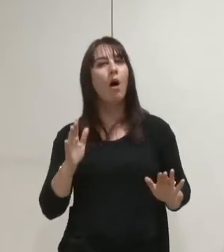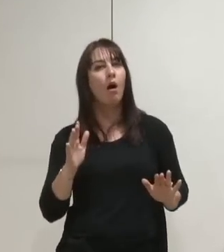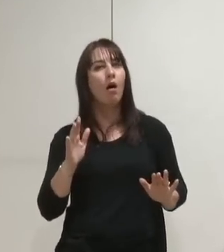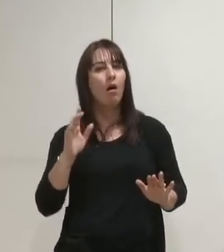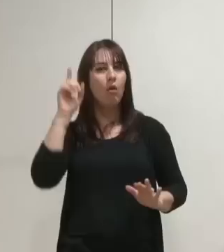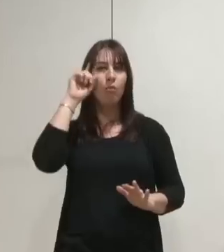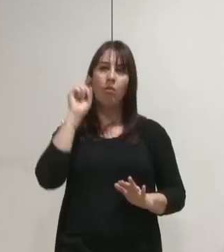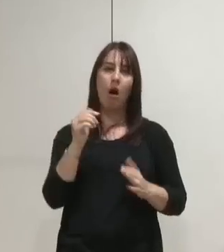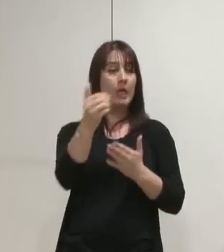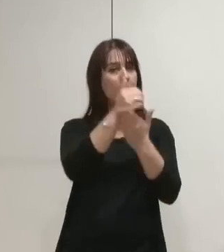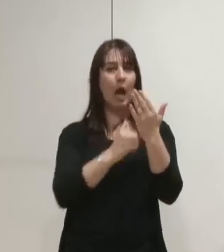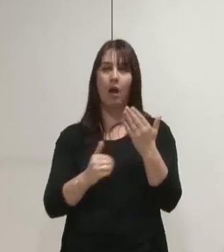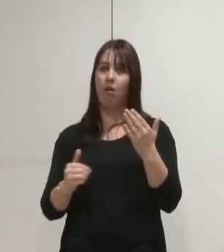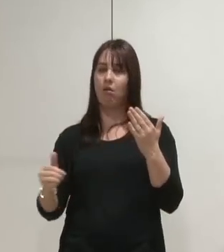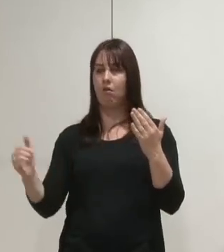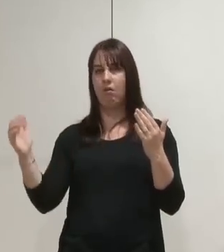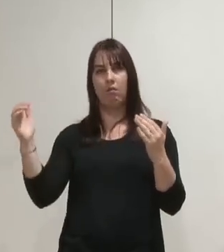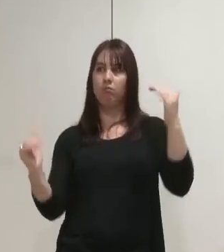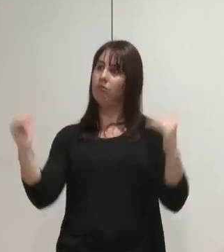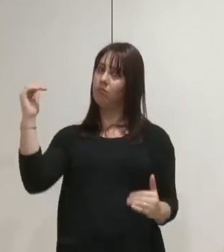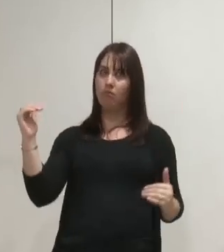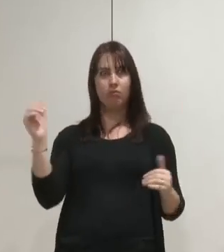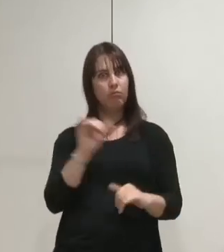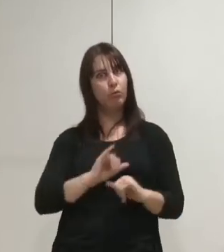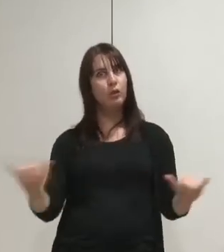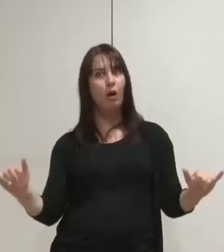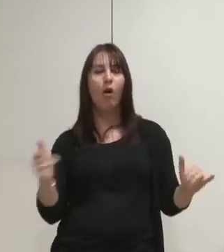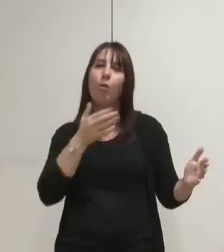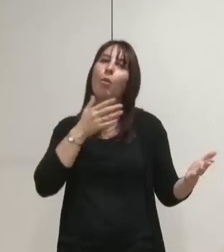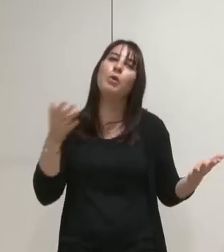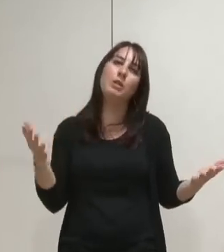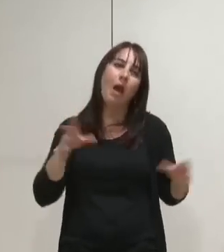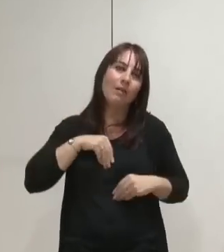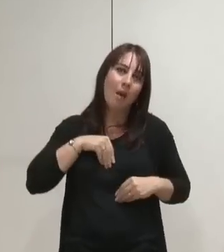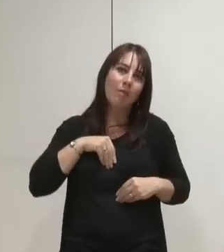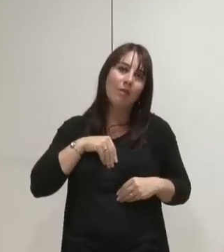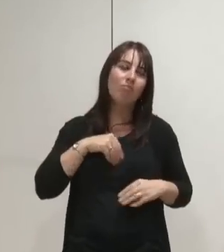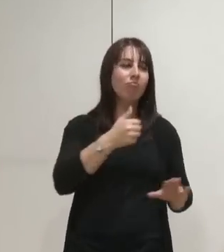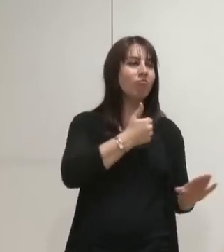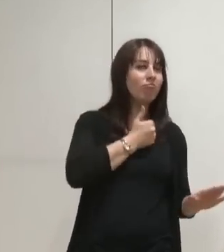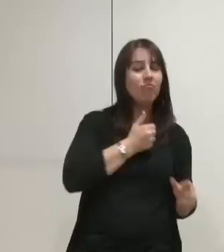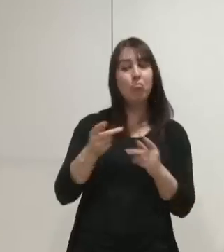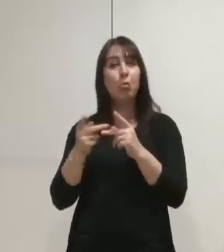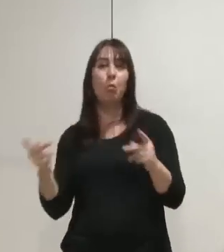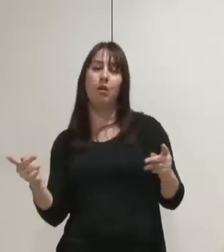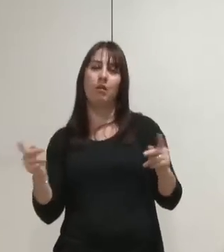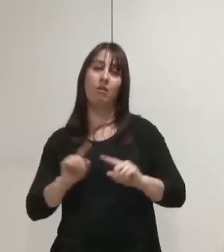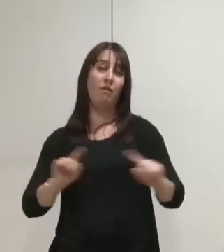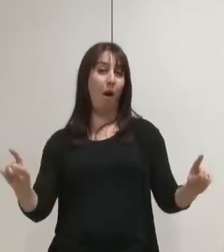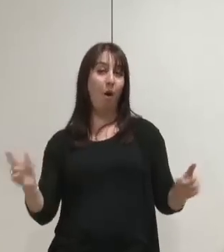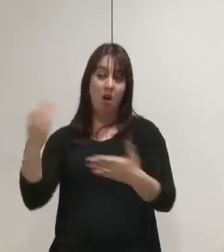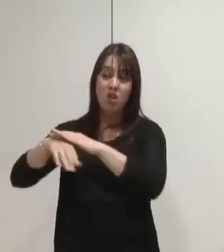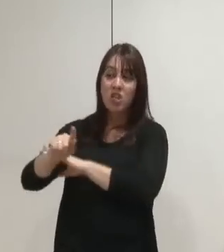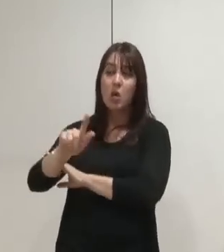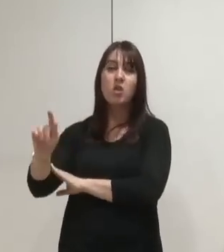indemnitaire et de rémunération qui est tout à fait considérable entre le secteur public et le et les rémunérations qu'ils ont dans dans le